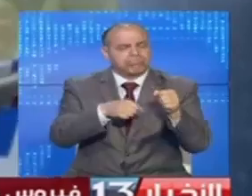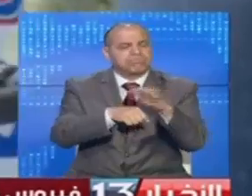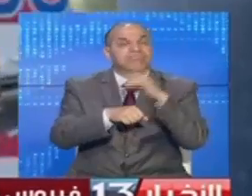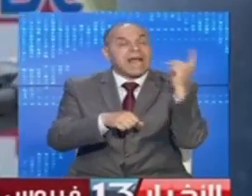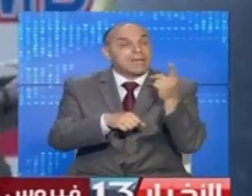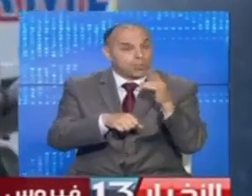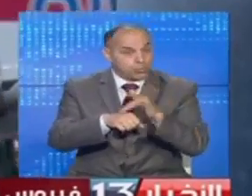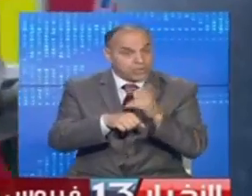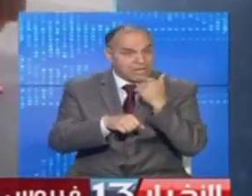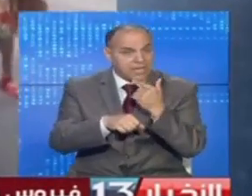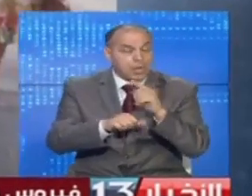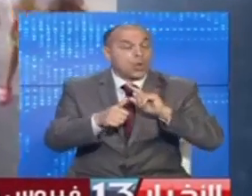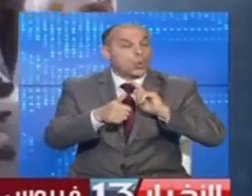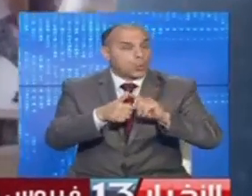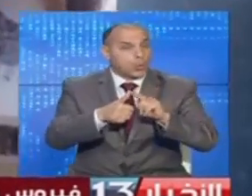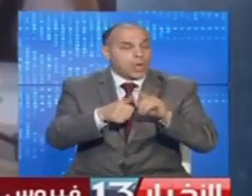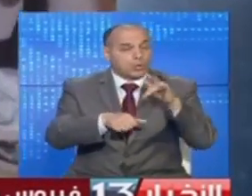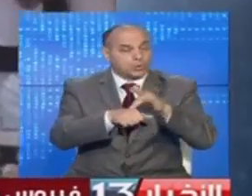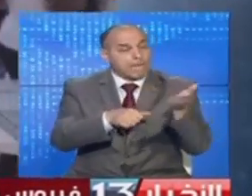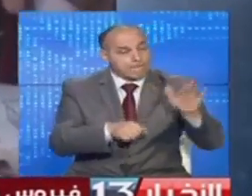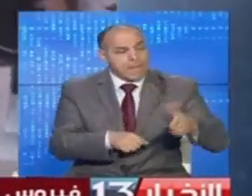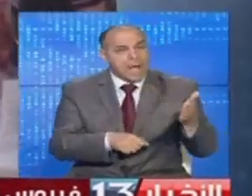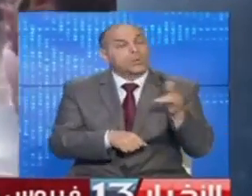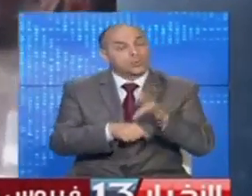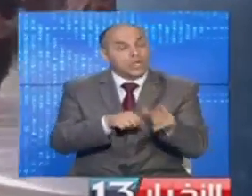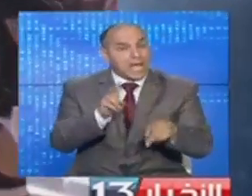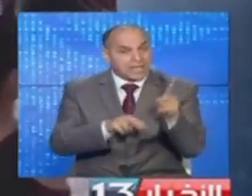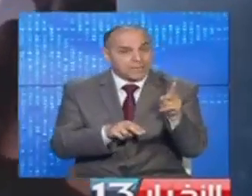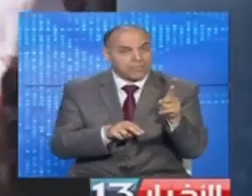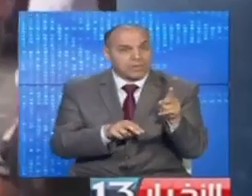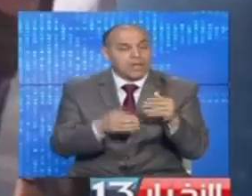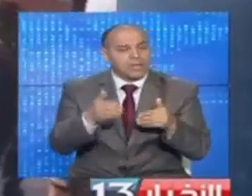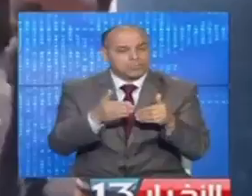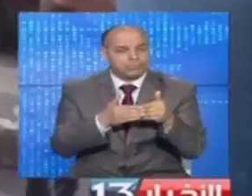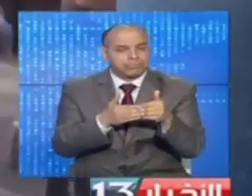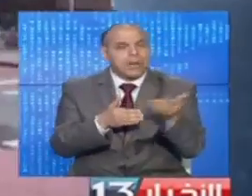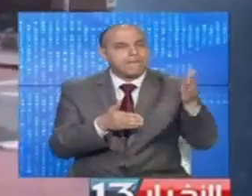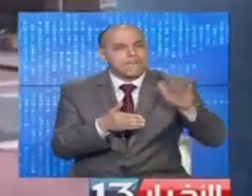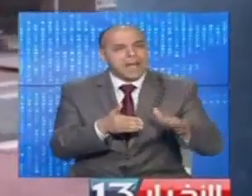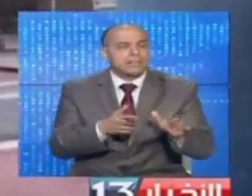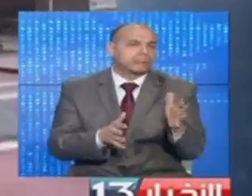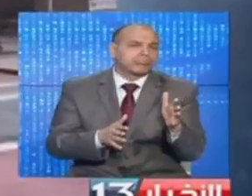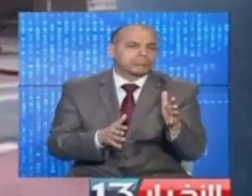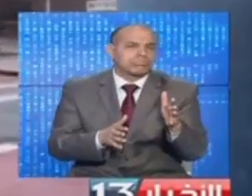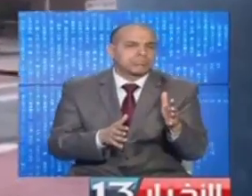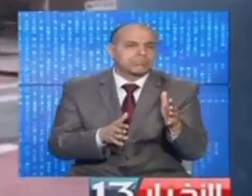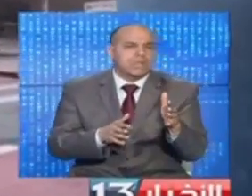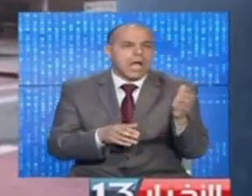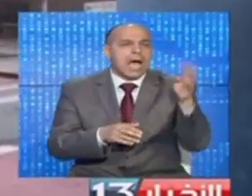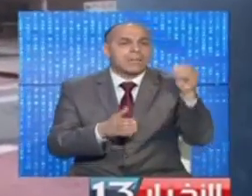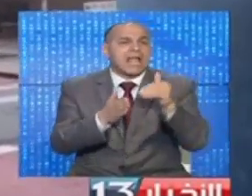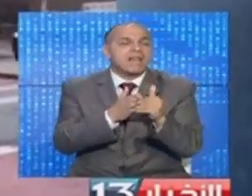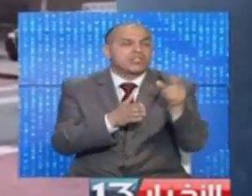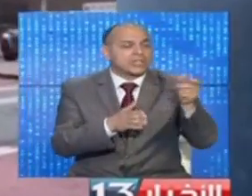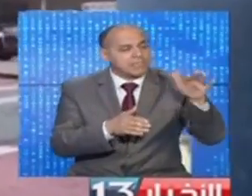العالم وتحتل المرتبة الأولى في عدد الوفيات والإصابات، اقتربت حصيلة الوفيات فيها من حاجز 40 ألف